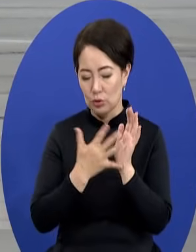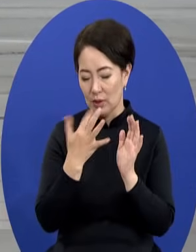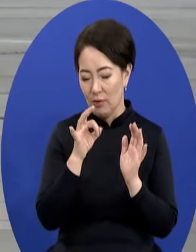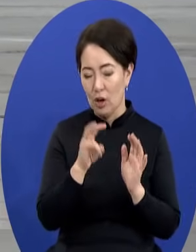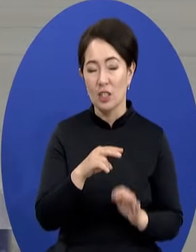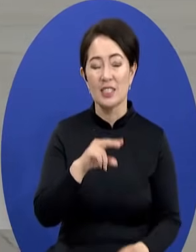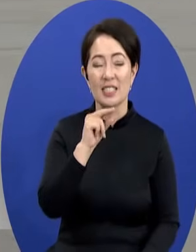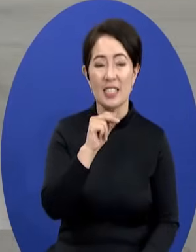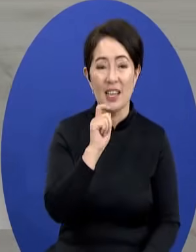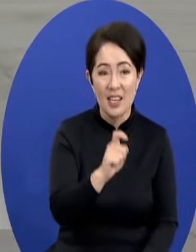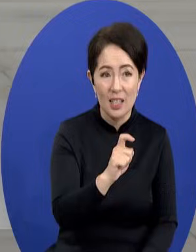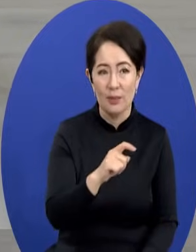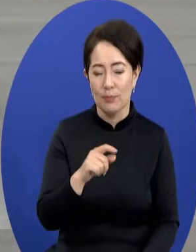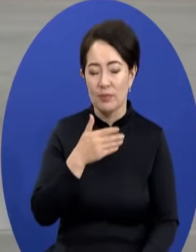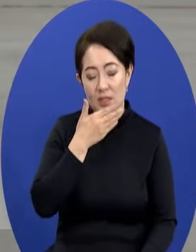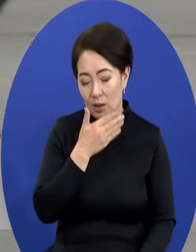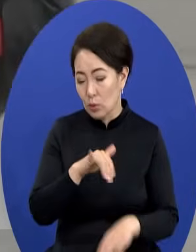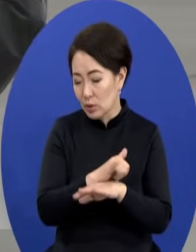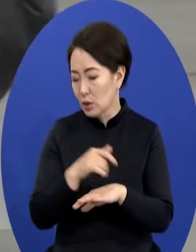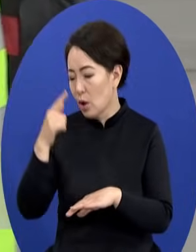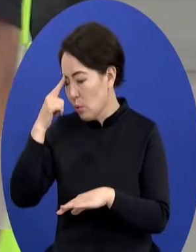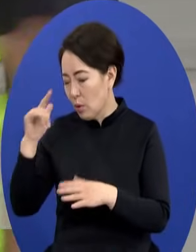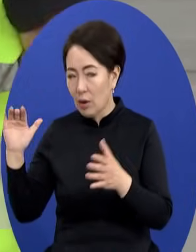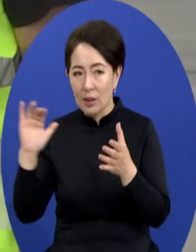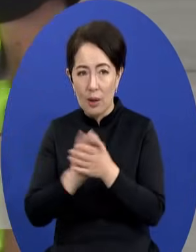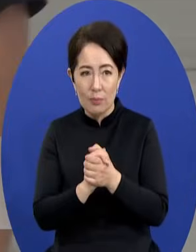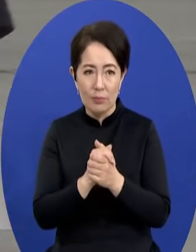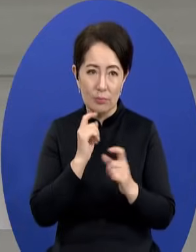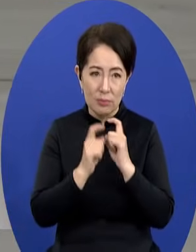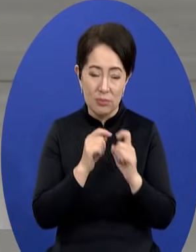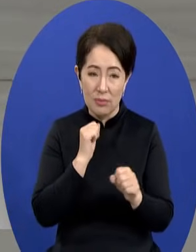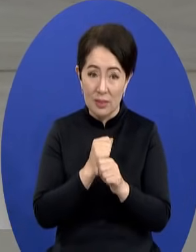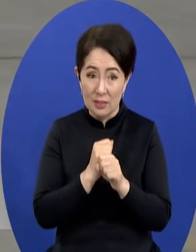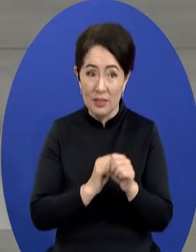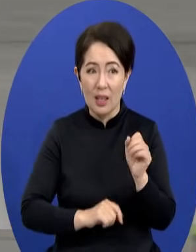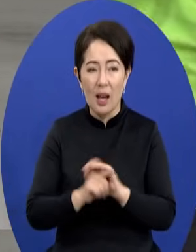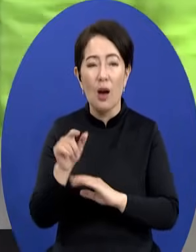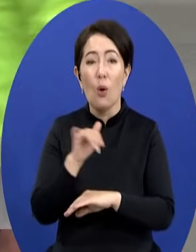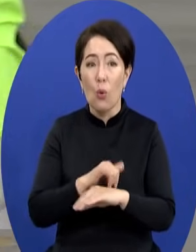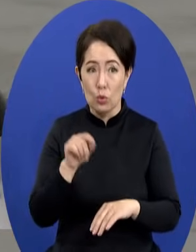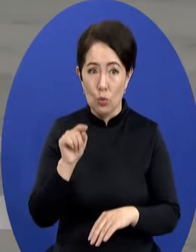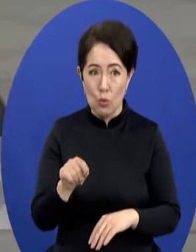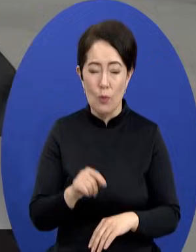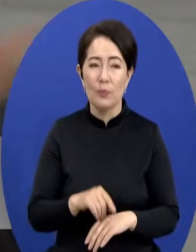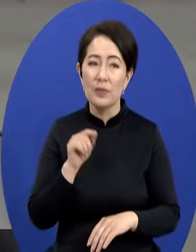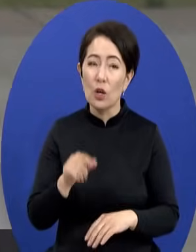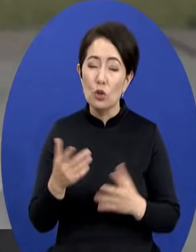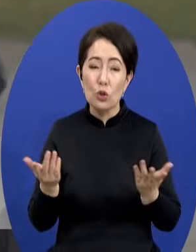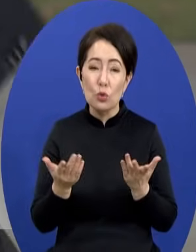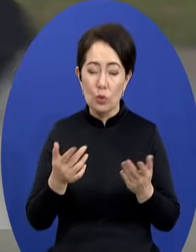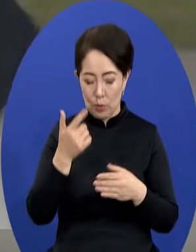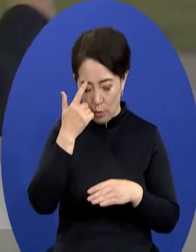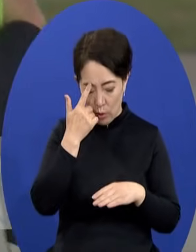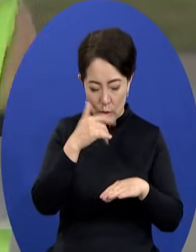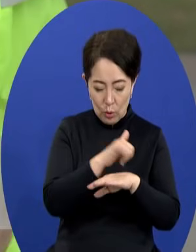Монгол хоёр орон дипломат харилцаа тогтоож, манай орны хувьд дипломат харилцаа тогтоосон анхны орнуудын нэг юм аа. Өнөөдөр манай хоёр улсын